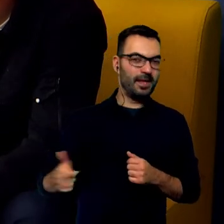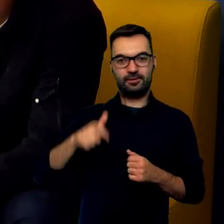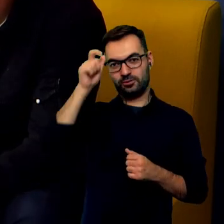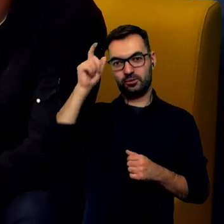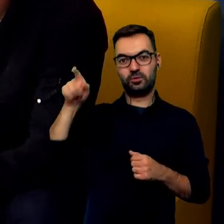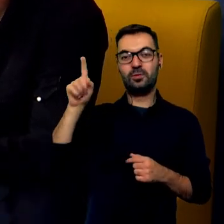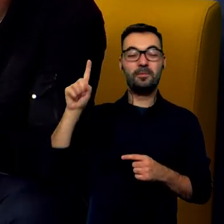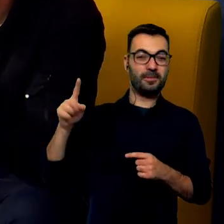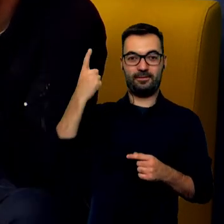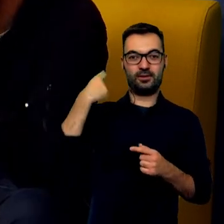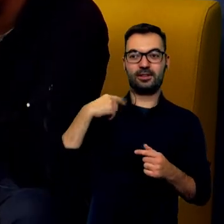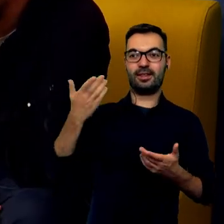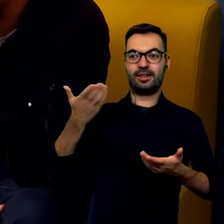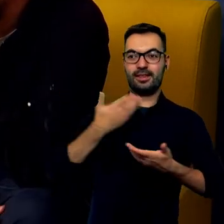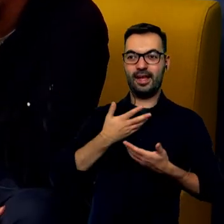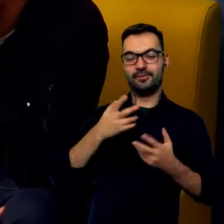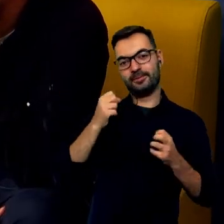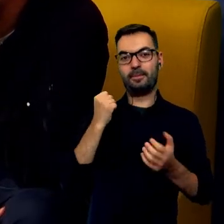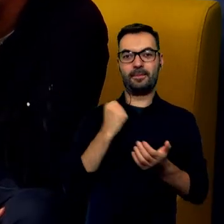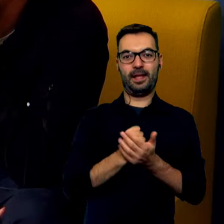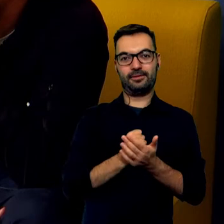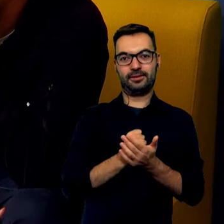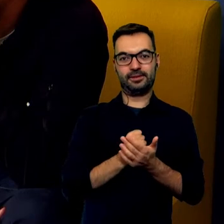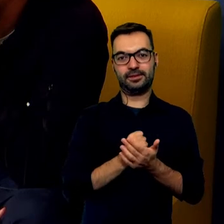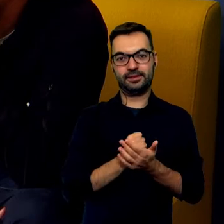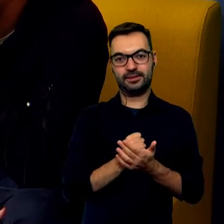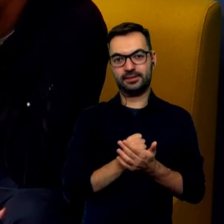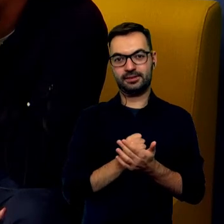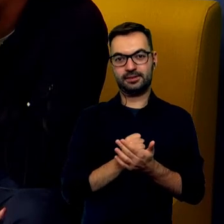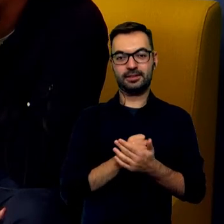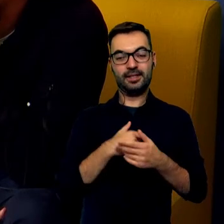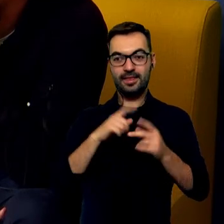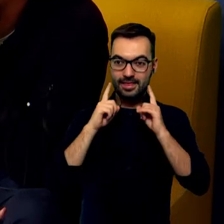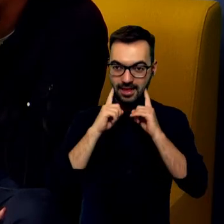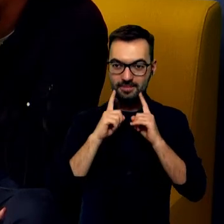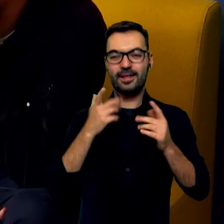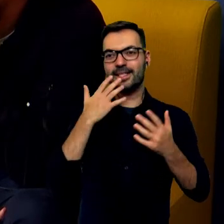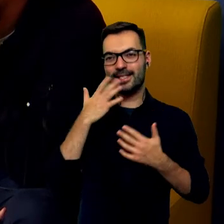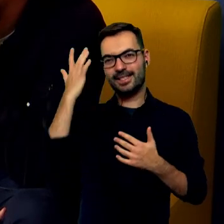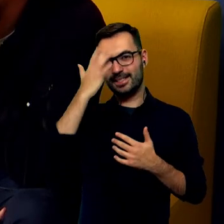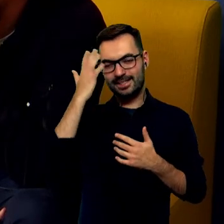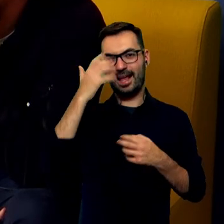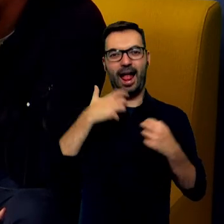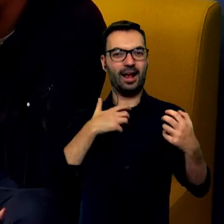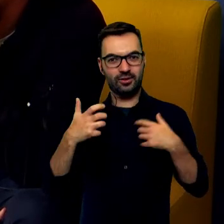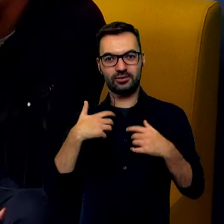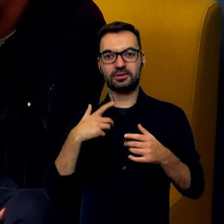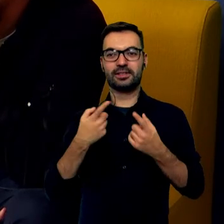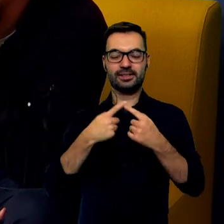człowiek, który dał mi prawo w ogóle do tego, żeby autentycznie marzyć i te